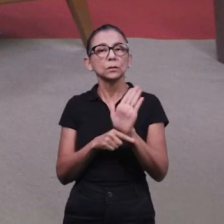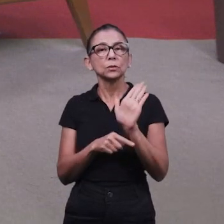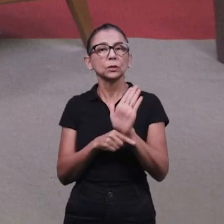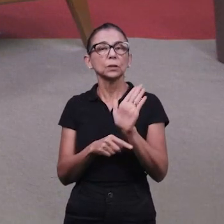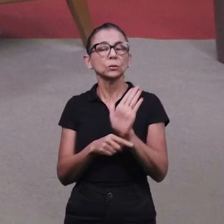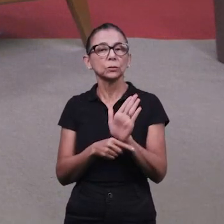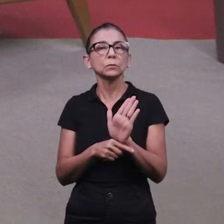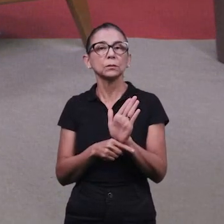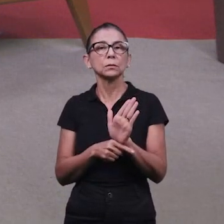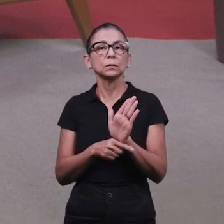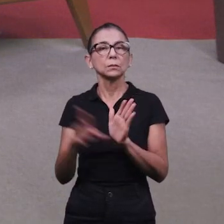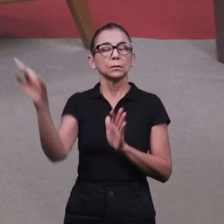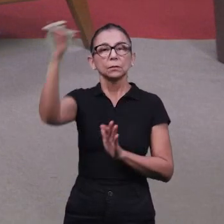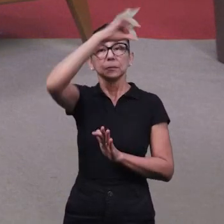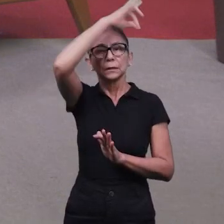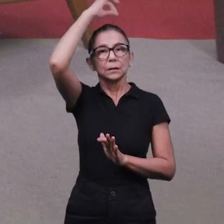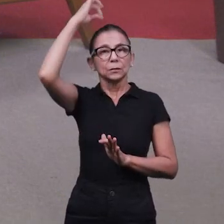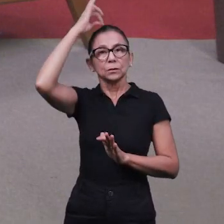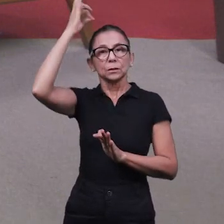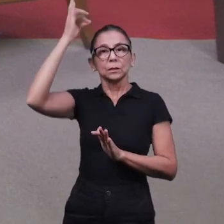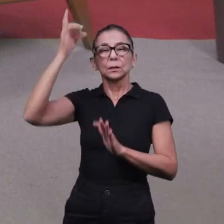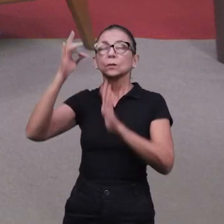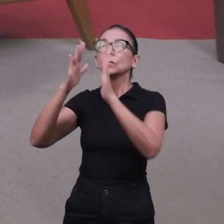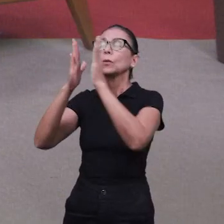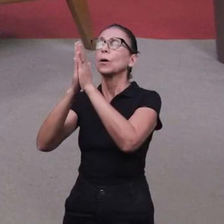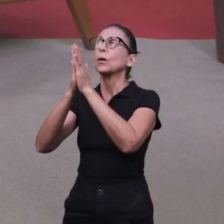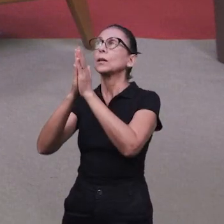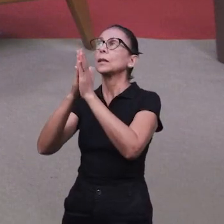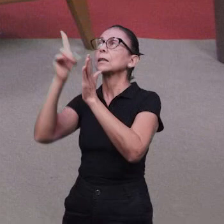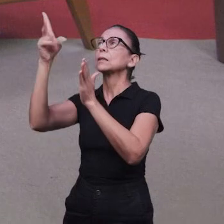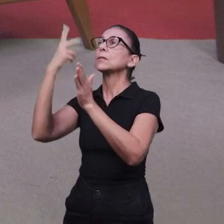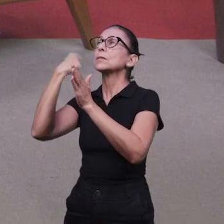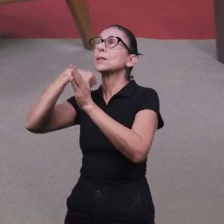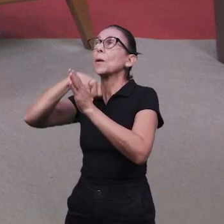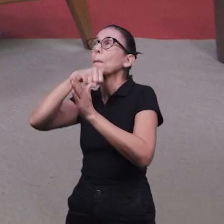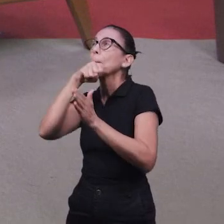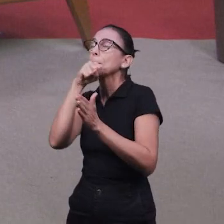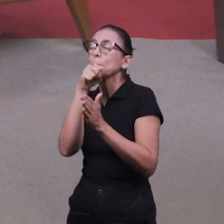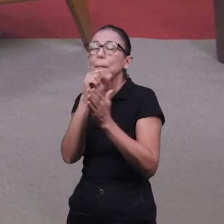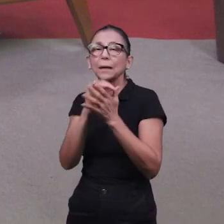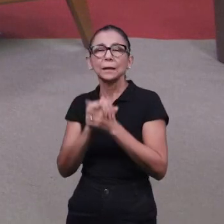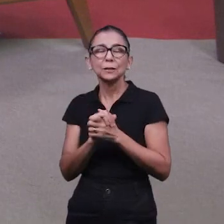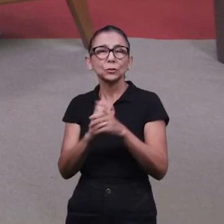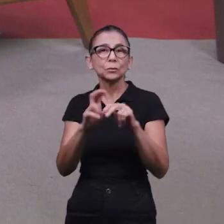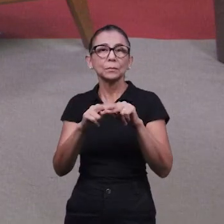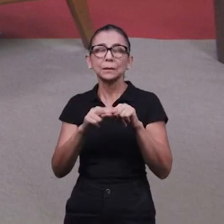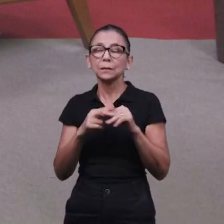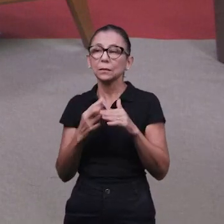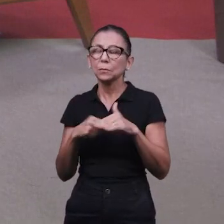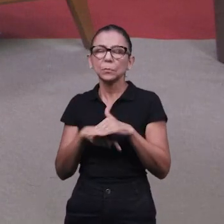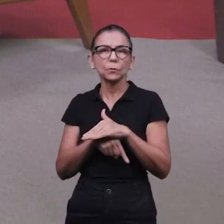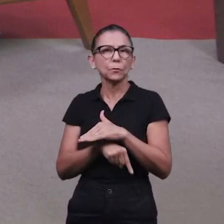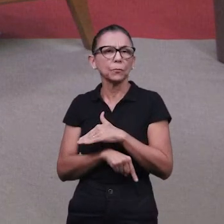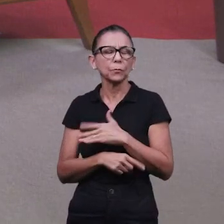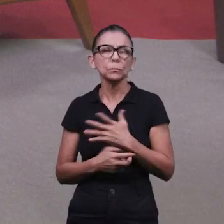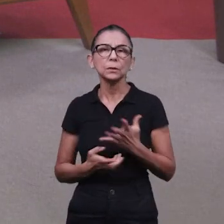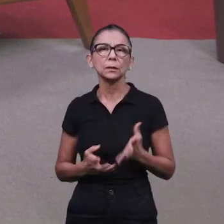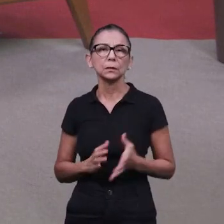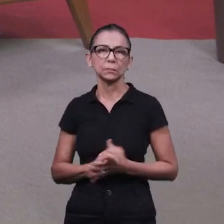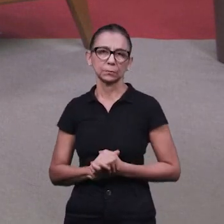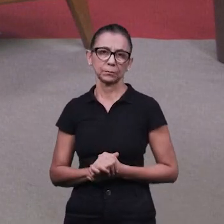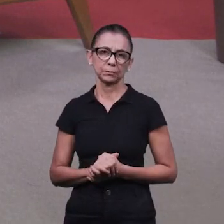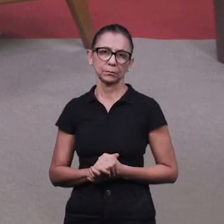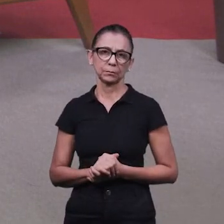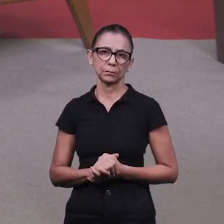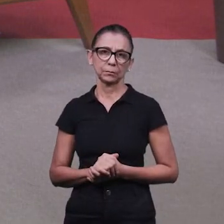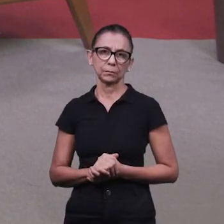glorieuse. L'intercession du Saint-Esprit pour moi, pour vous, devant le Père, avec les gémissements inexprimables. C'est une chose,